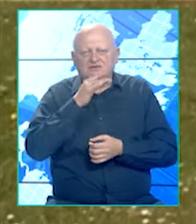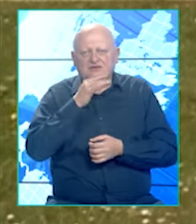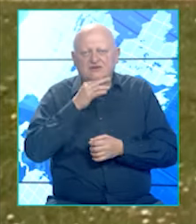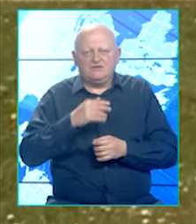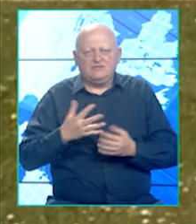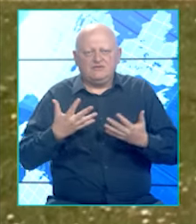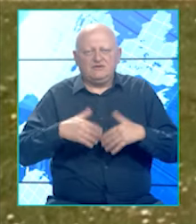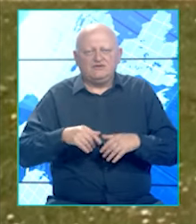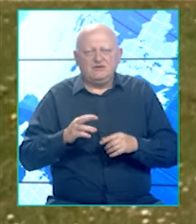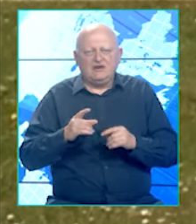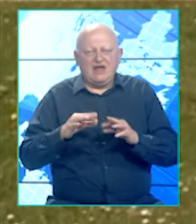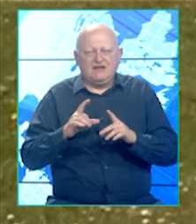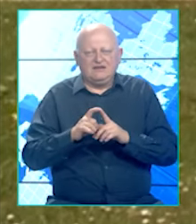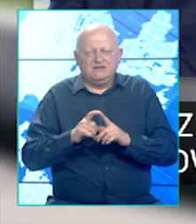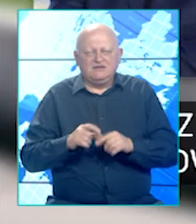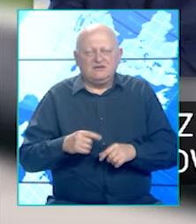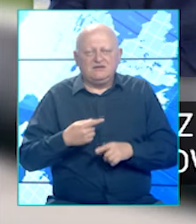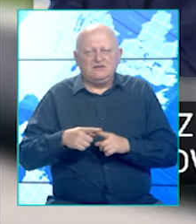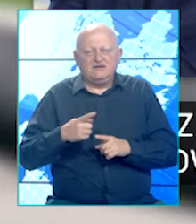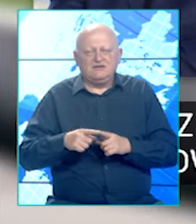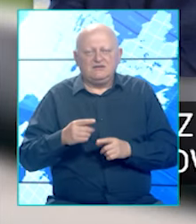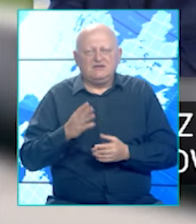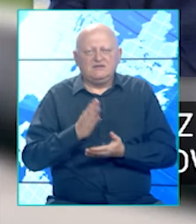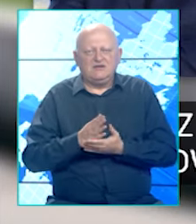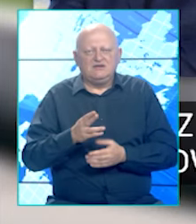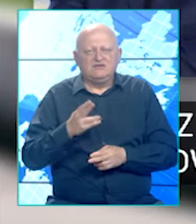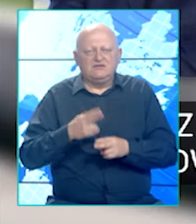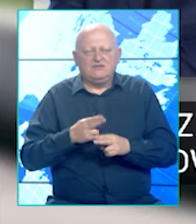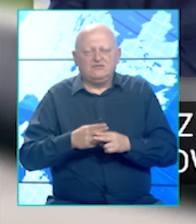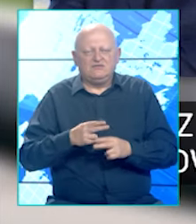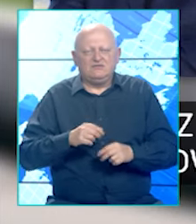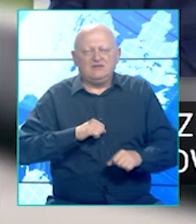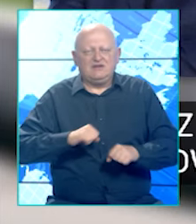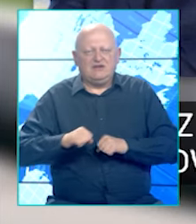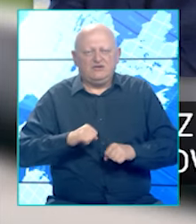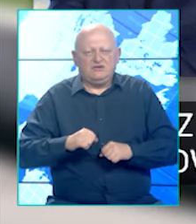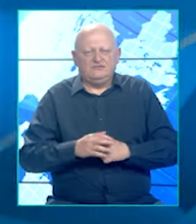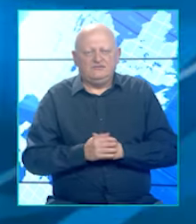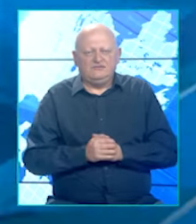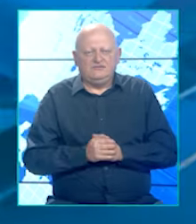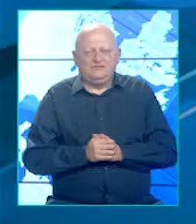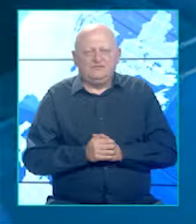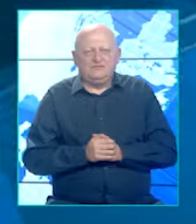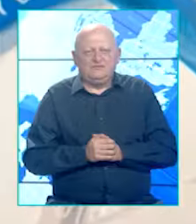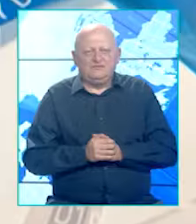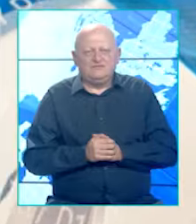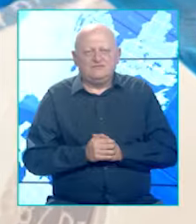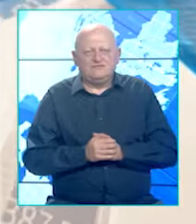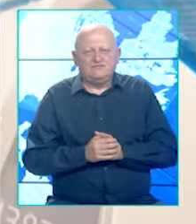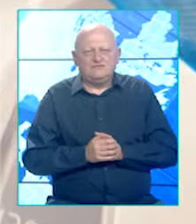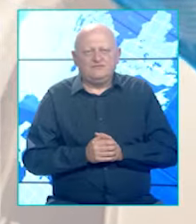Sarajevskom komunalnom poduzeću Rad. Razlog, način imenovanja aktualnog direktora.